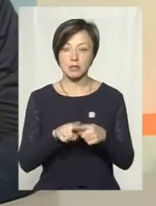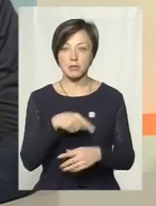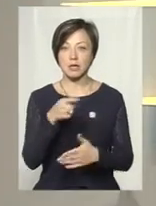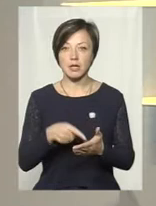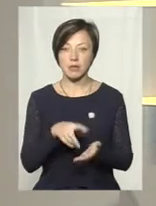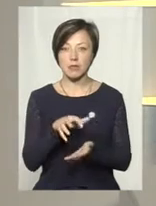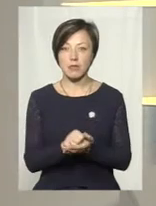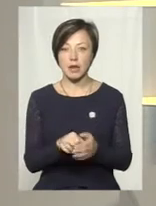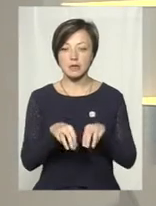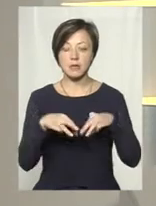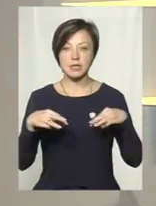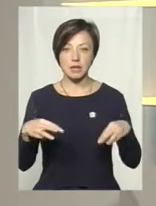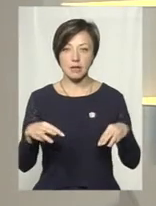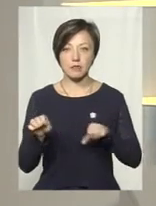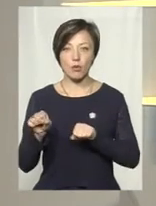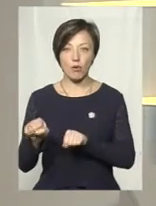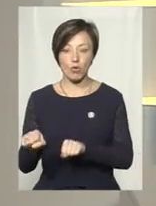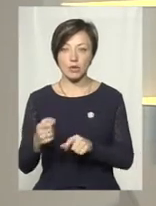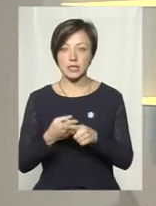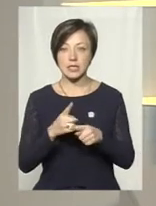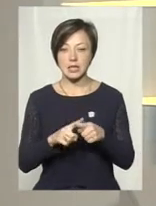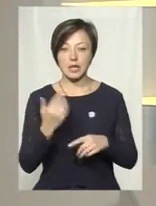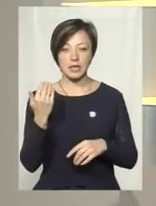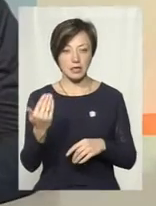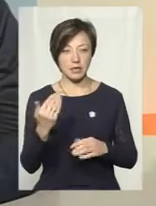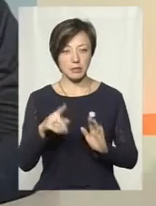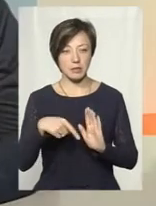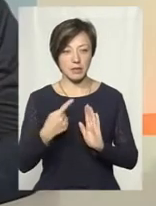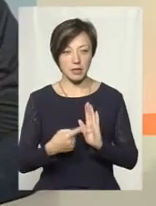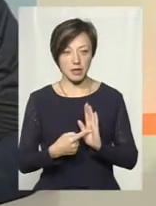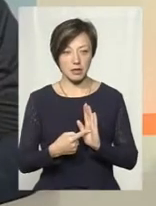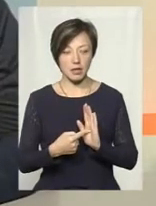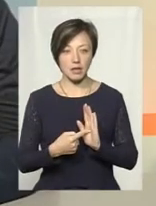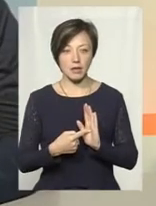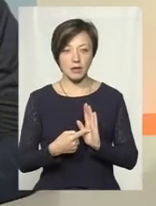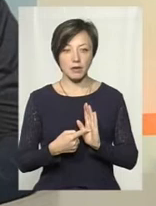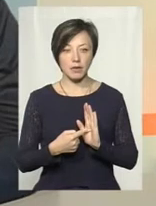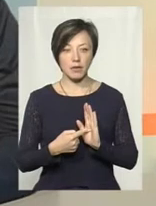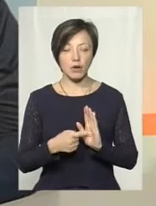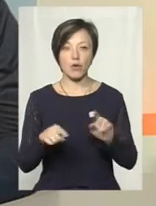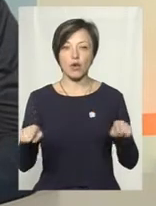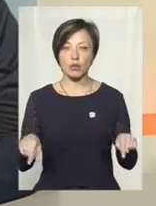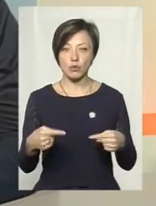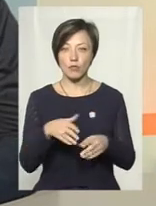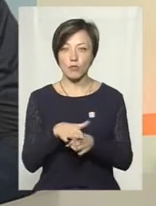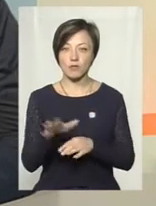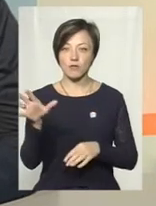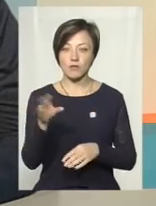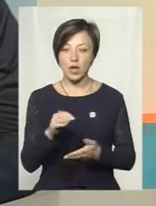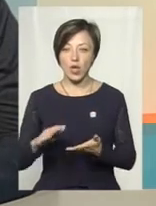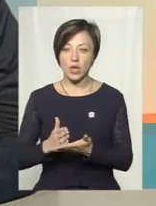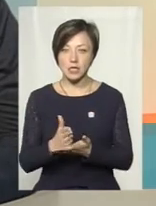займається Міністерство оборони, це суто їхні питання. Тобто вони організовують повністю всі